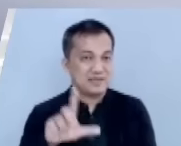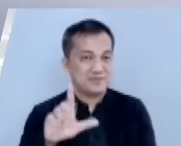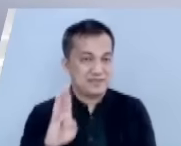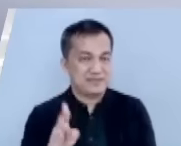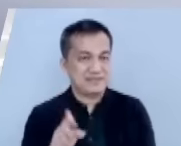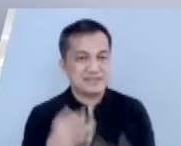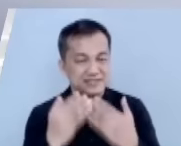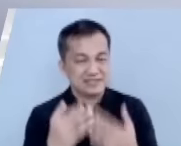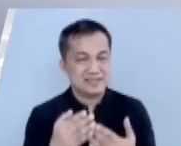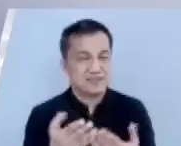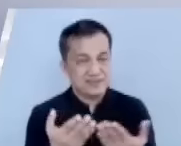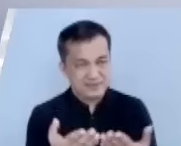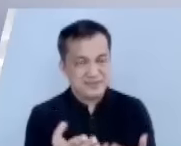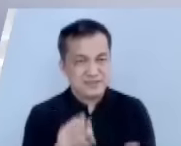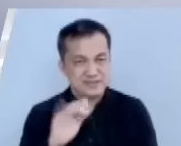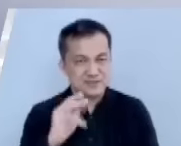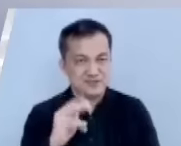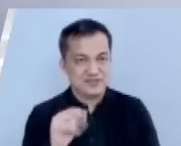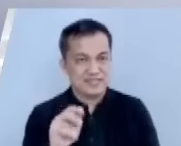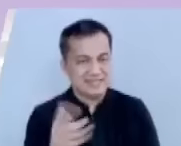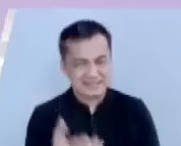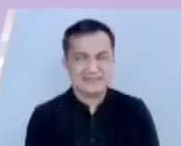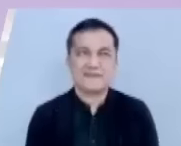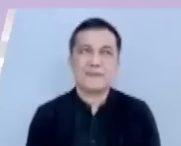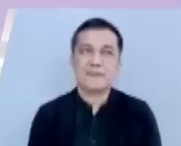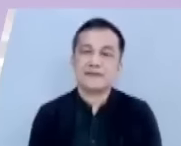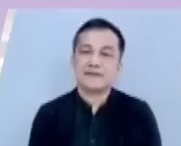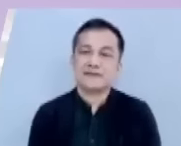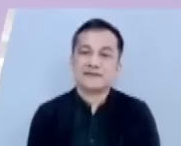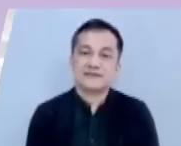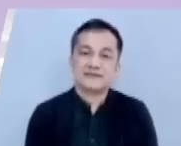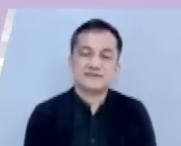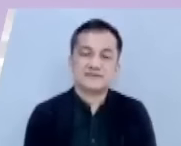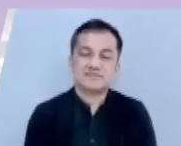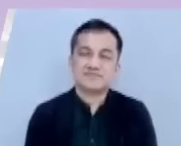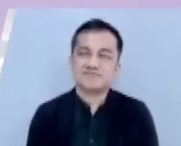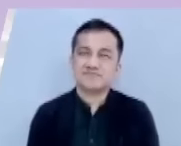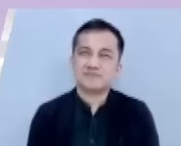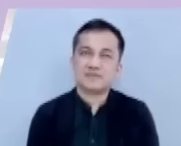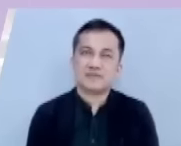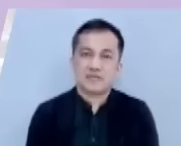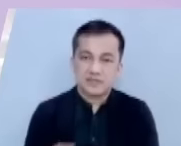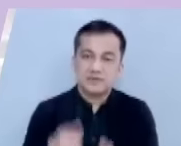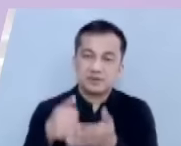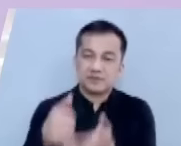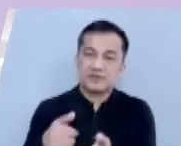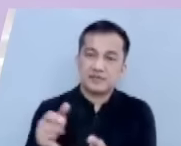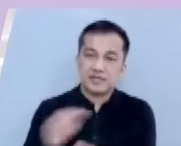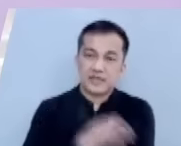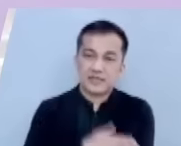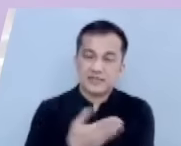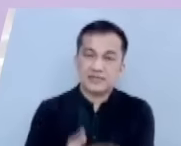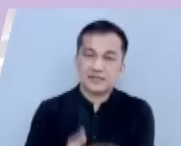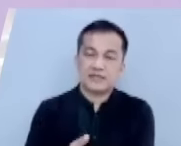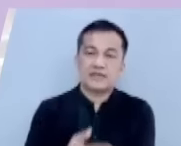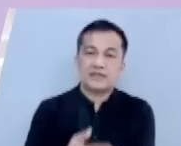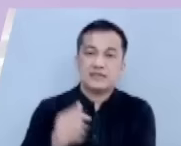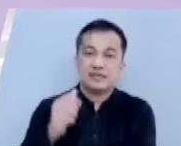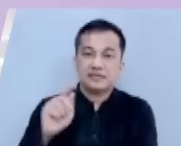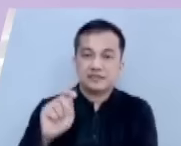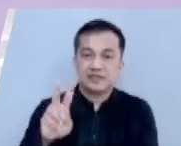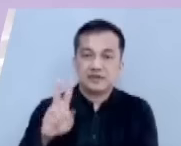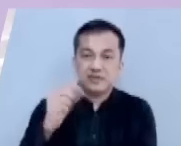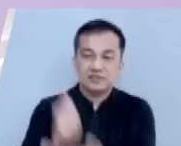iyo, Jonathan Andal. Ginawaran ang pagkilala sa Anak TV Seal Awards 2024 ang